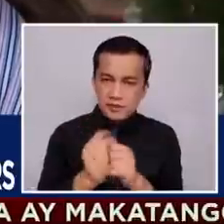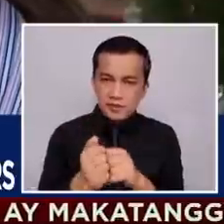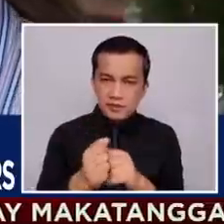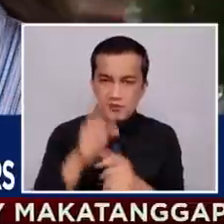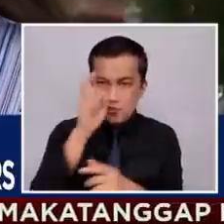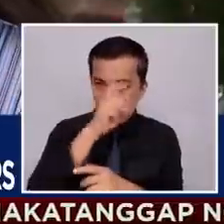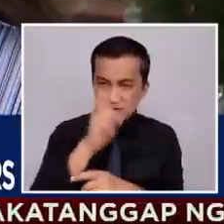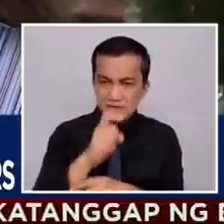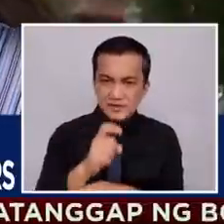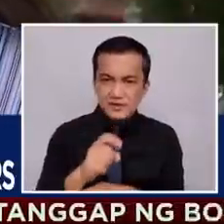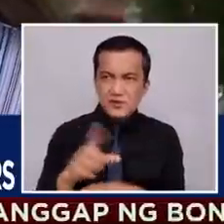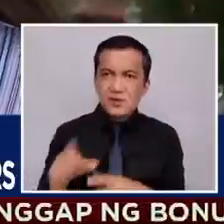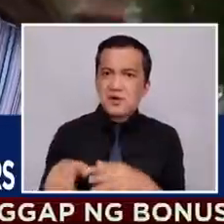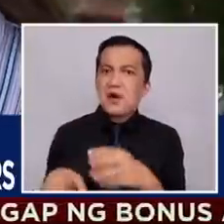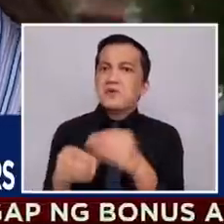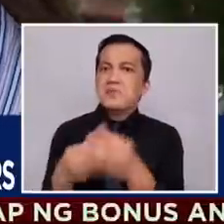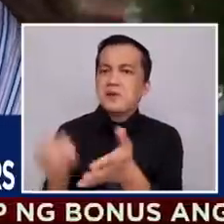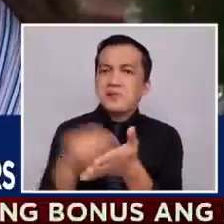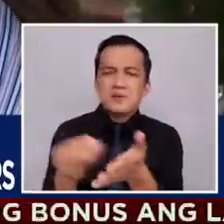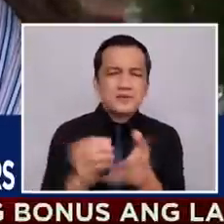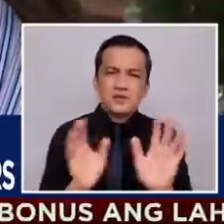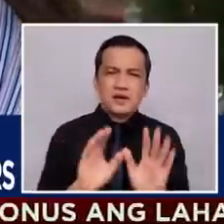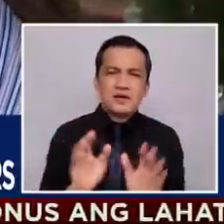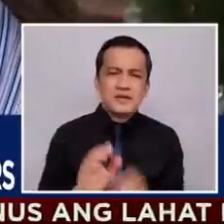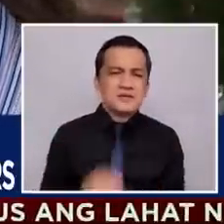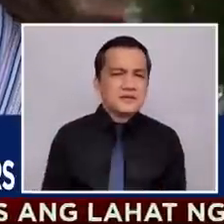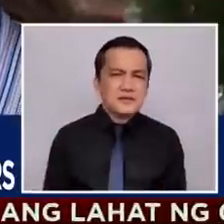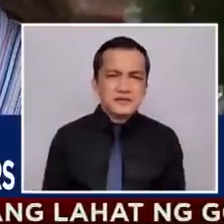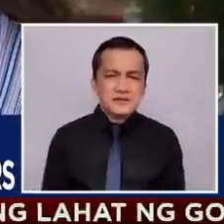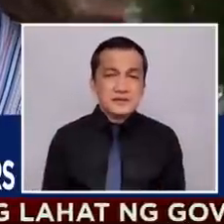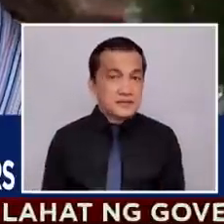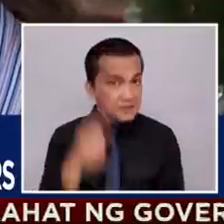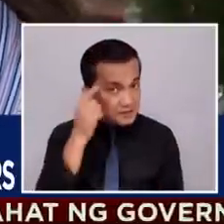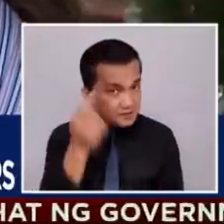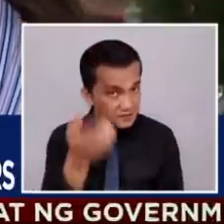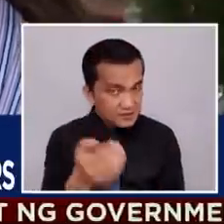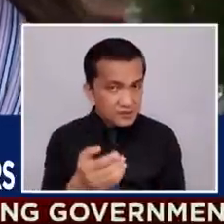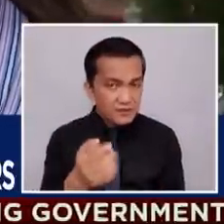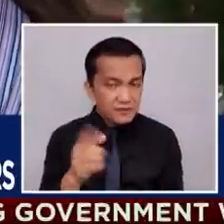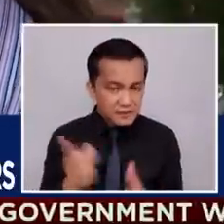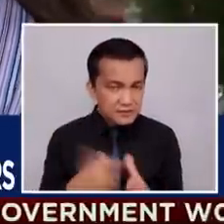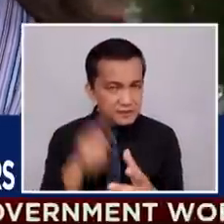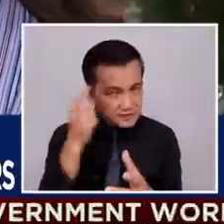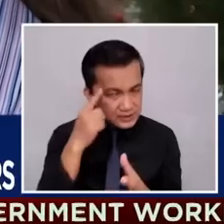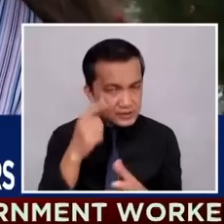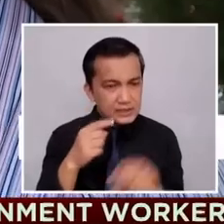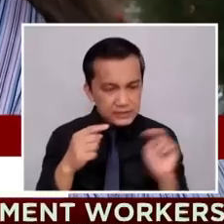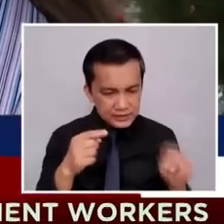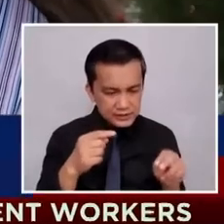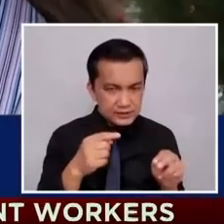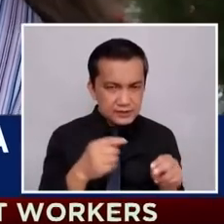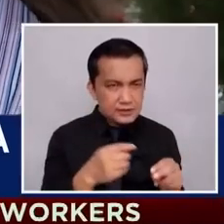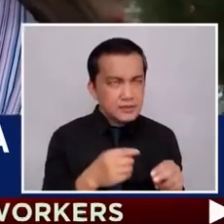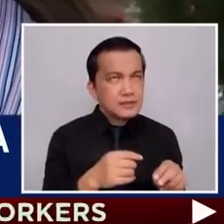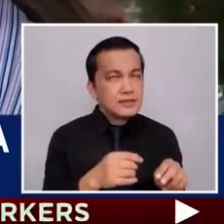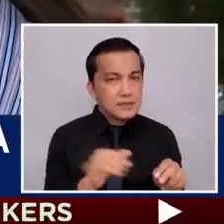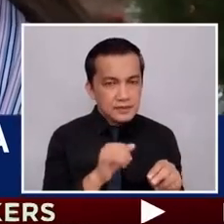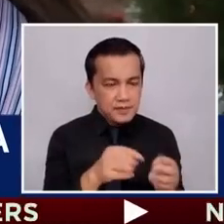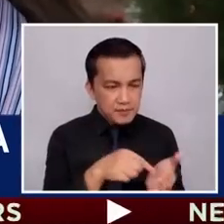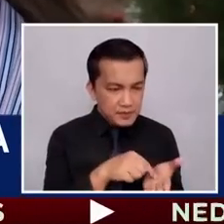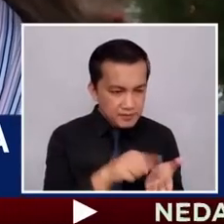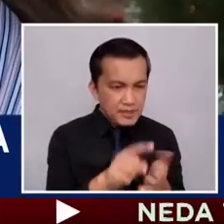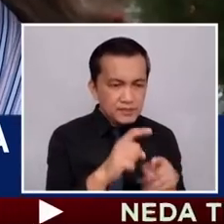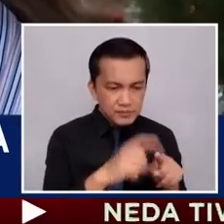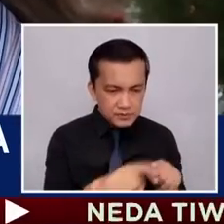mag-add to cart. Yun po lagi nating unahin. Yung mga pangangailangan natin, like yung pambayad natin sa